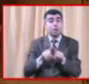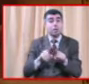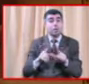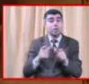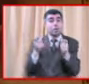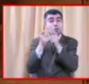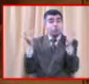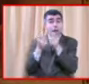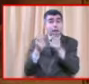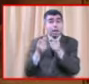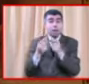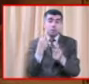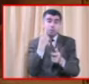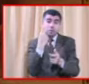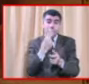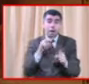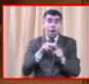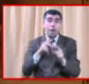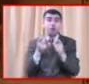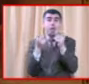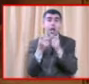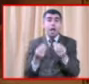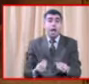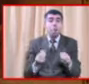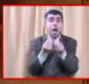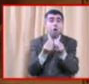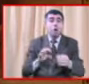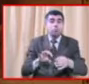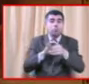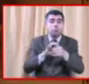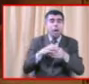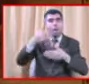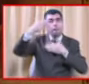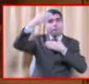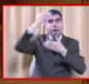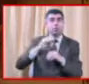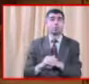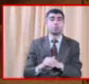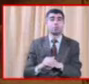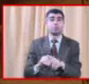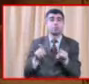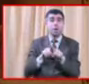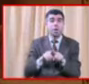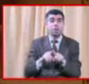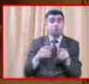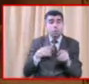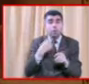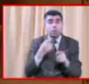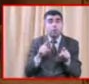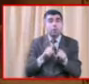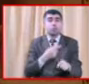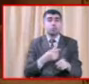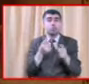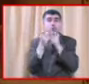الشركة دارت لاسوتريتونس مع شركات مغربية، وحصل أن ذات يوم لك الشركة الإسبانية